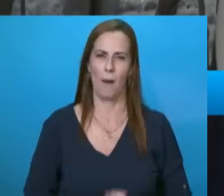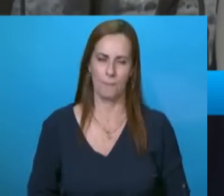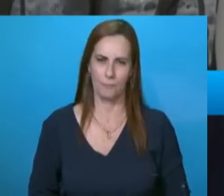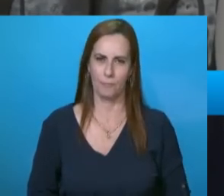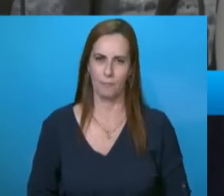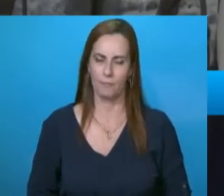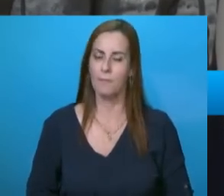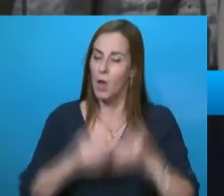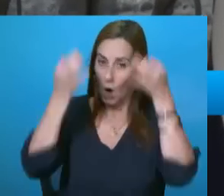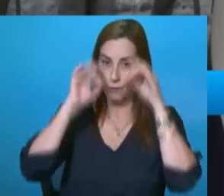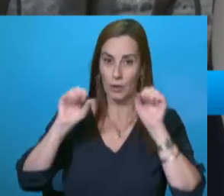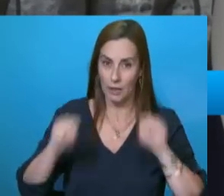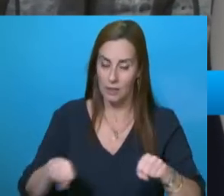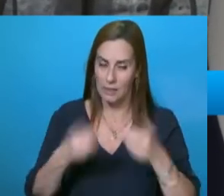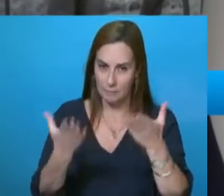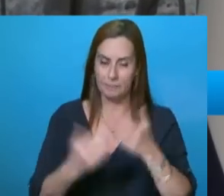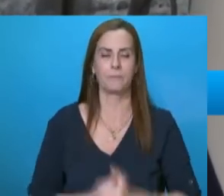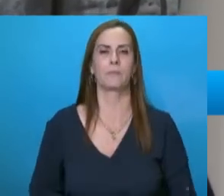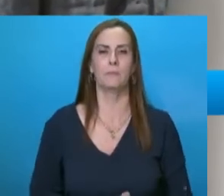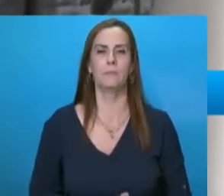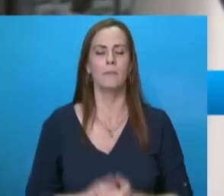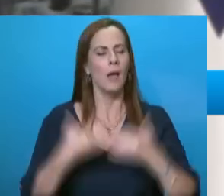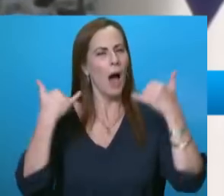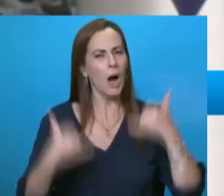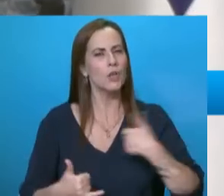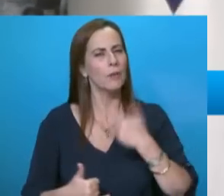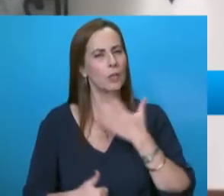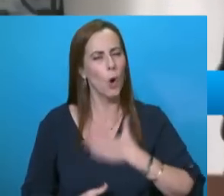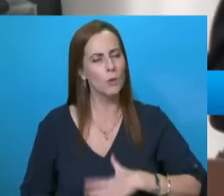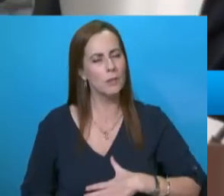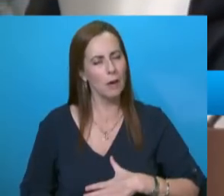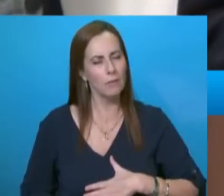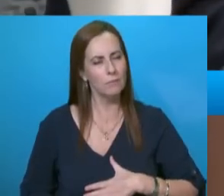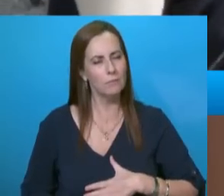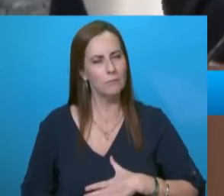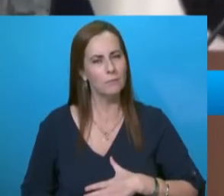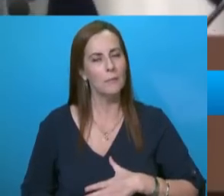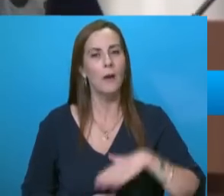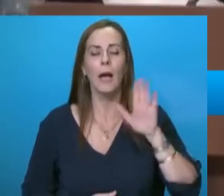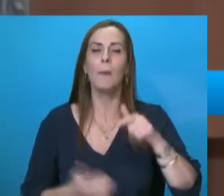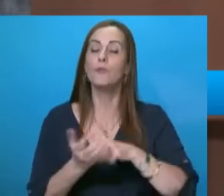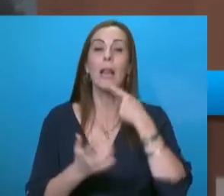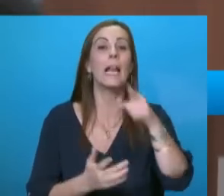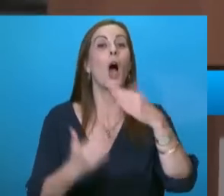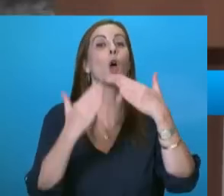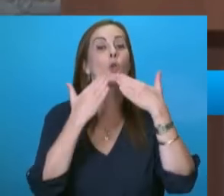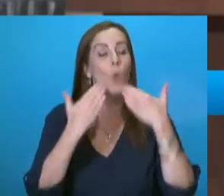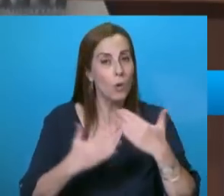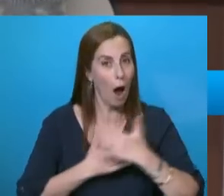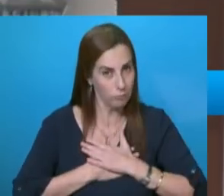כבוד הנשיא מר ריבלין, בהזדמנות זו אני מבקש לנצל את הבמה גם בכדי להודות לך באופן